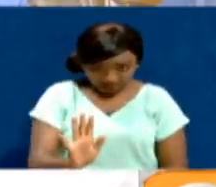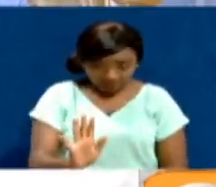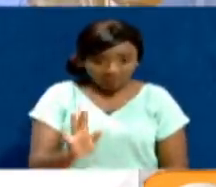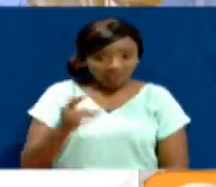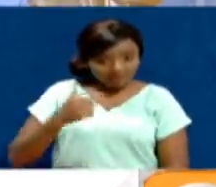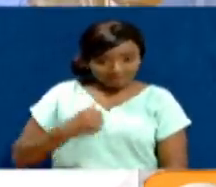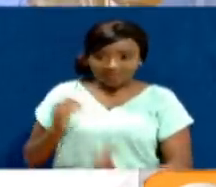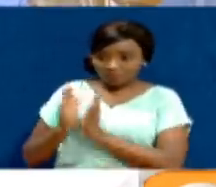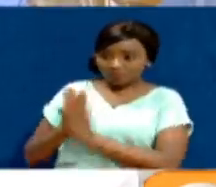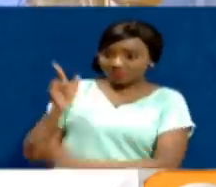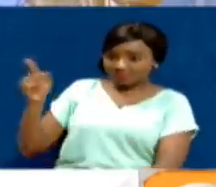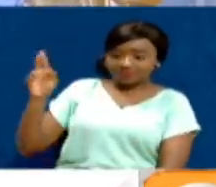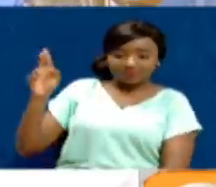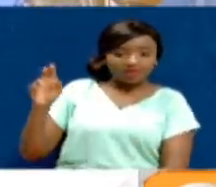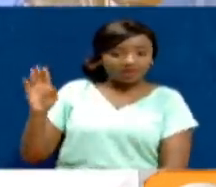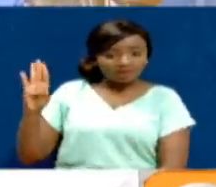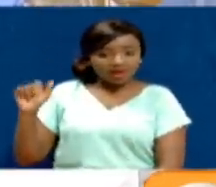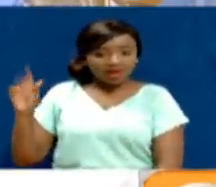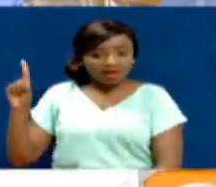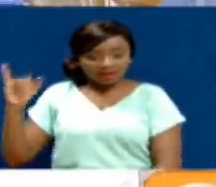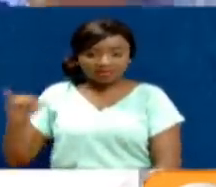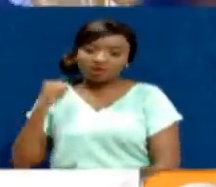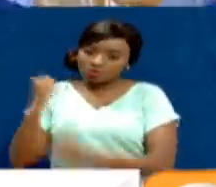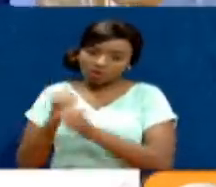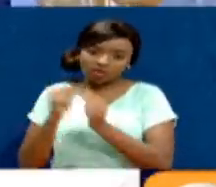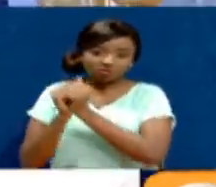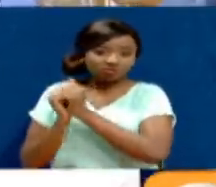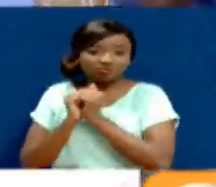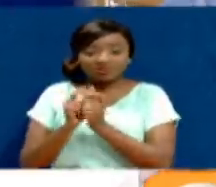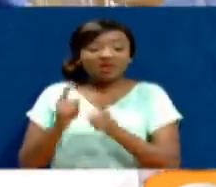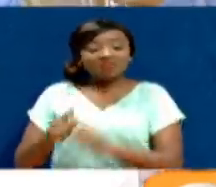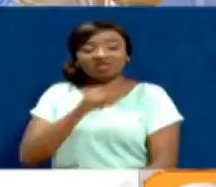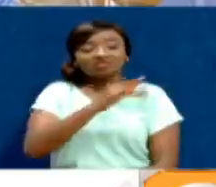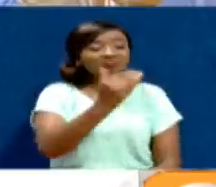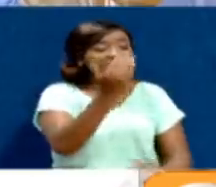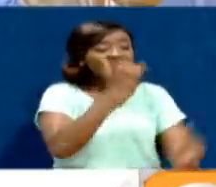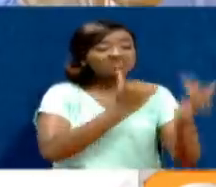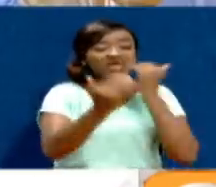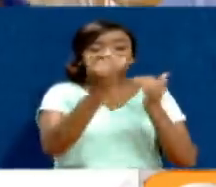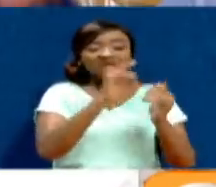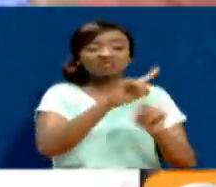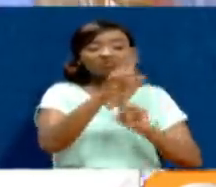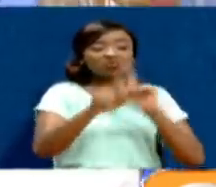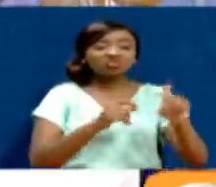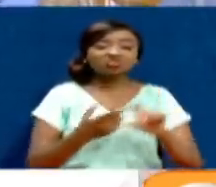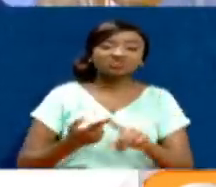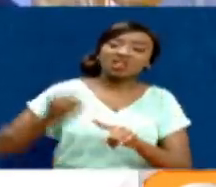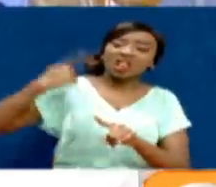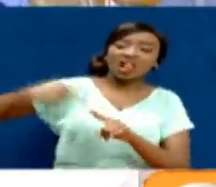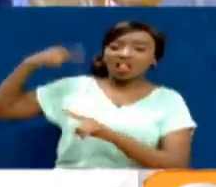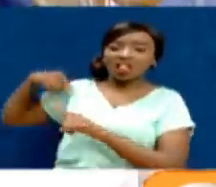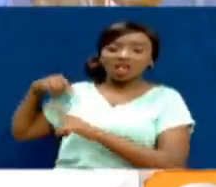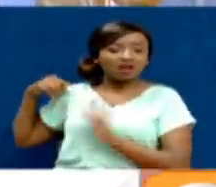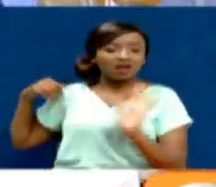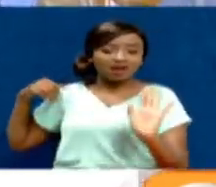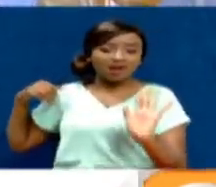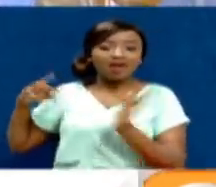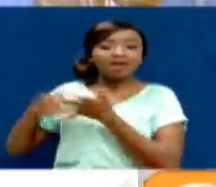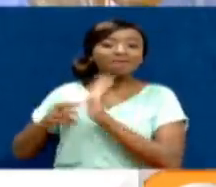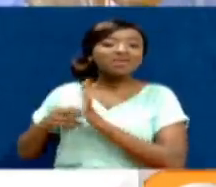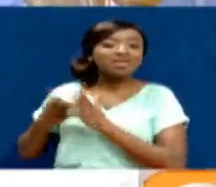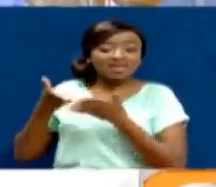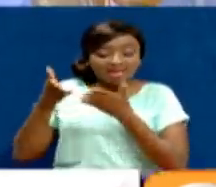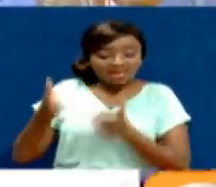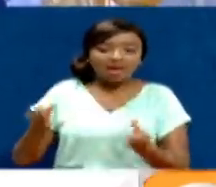with Badi. But because you're asking questions, zile zimefanyika before 2011 na Badi, ndo narudi nyuma. Sisemi hati tantrums